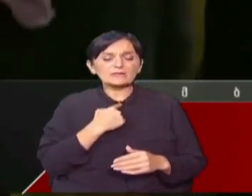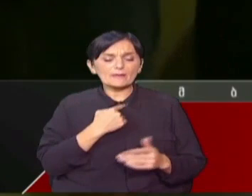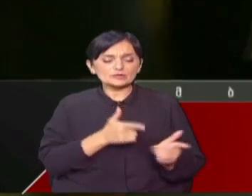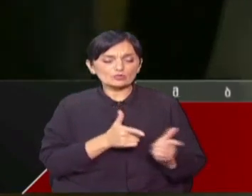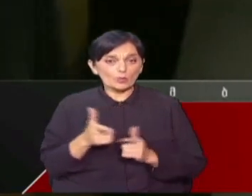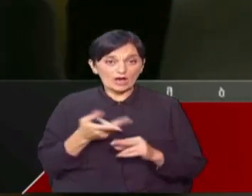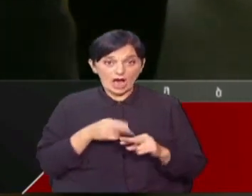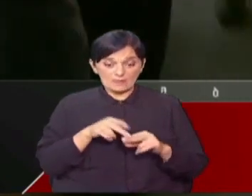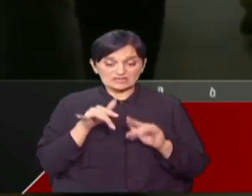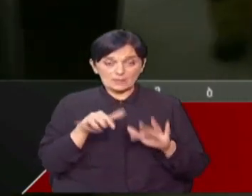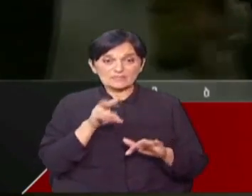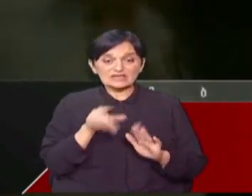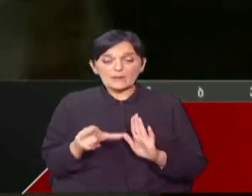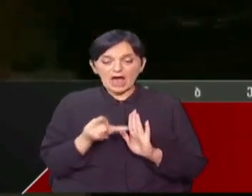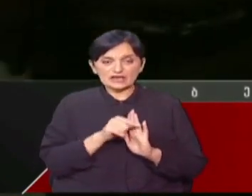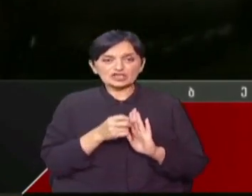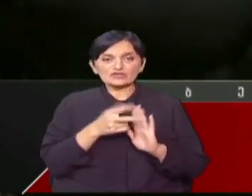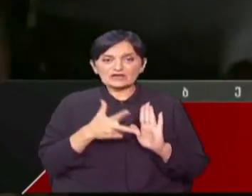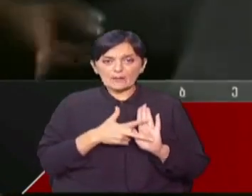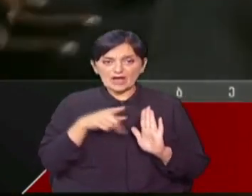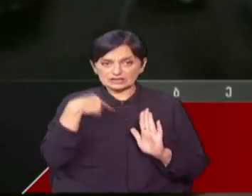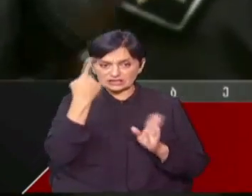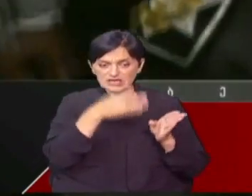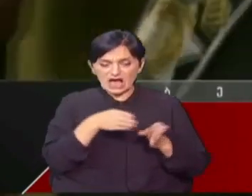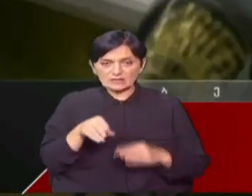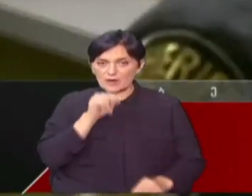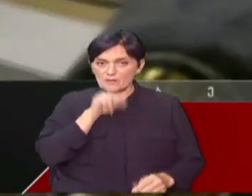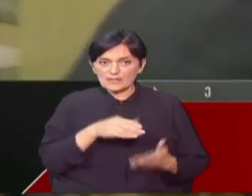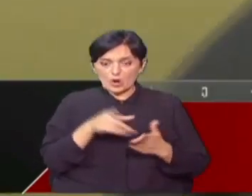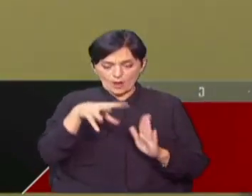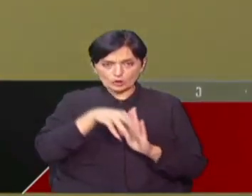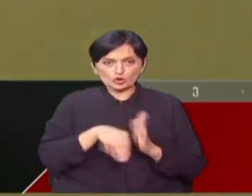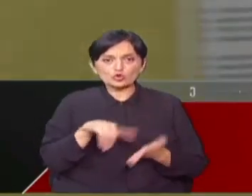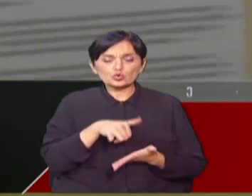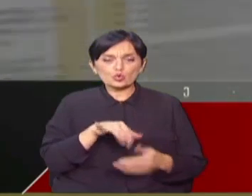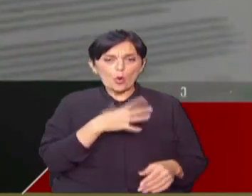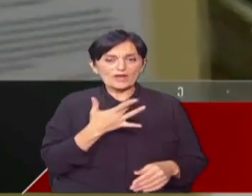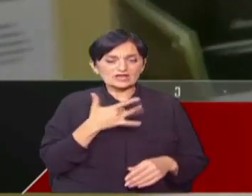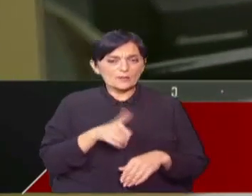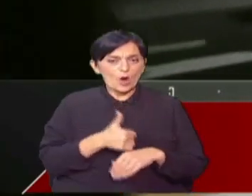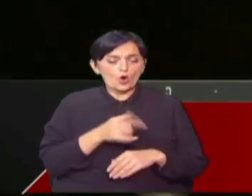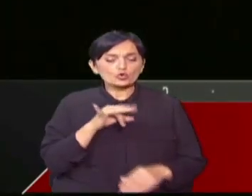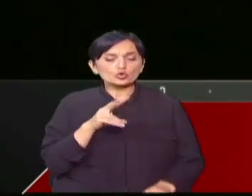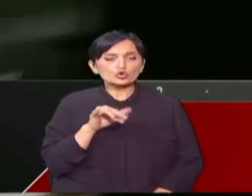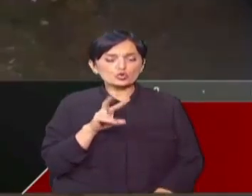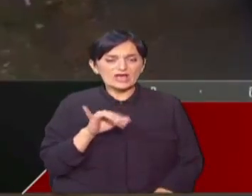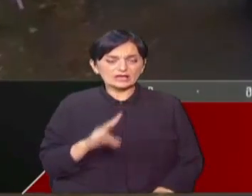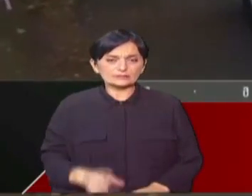მოსაპოვებლად. ამ საქმეზე ტრამპთან ერთად კიდევ 18 ადამიანია ბრალდებული, მათ შორის ნიუ-იორკის ყოფილი მერი რუდი